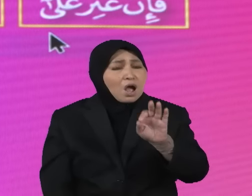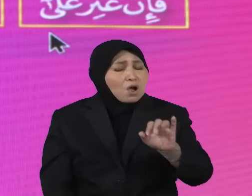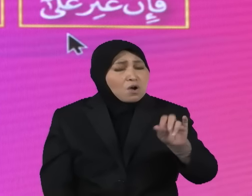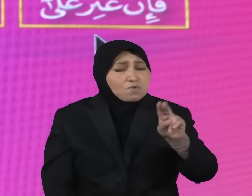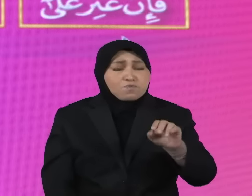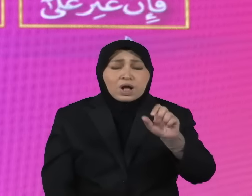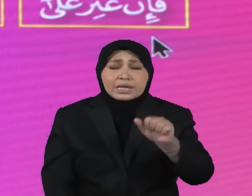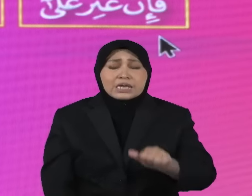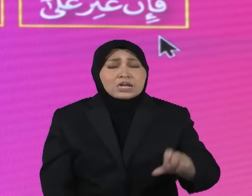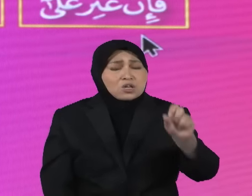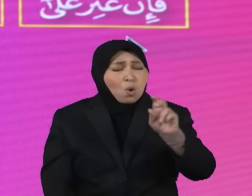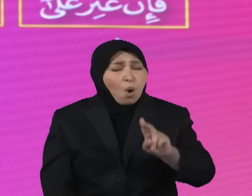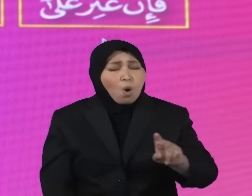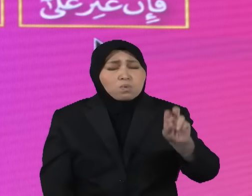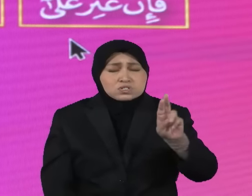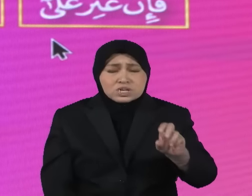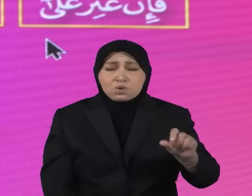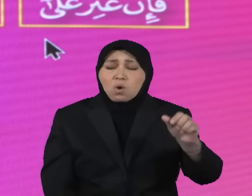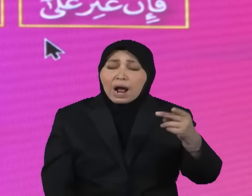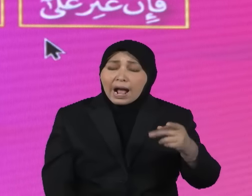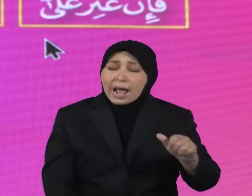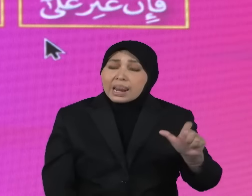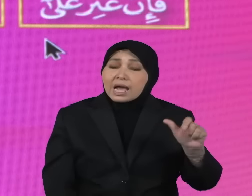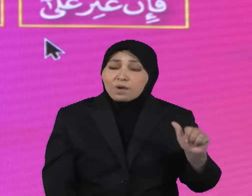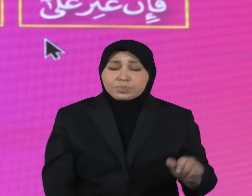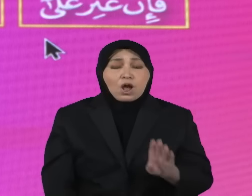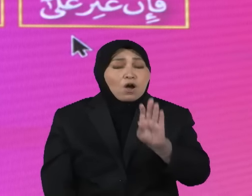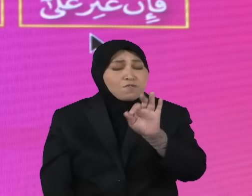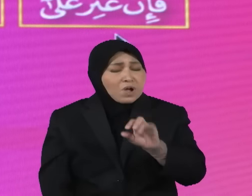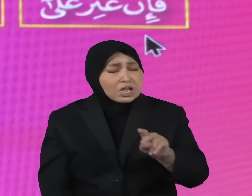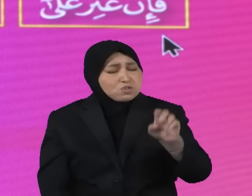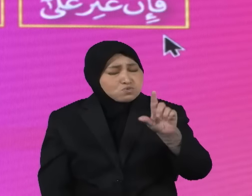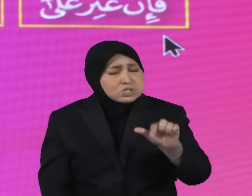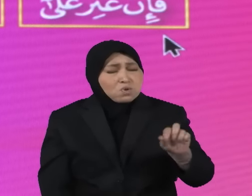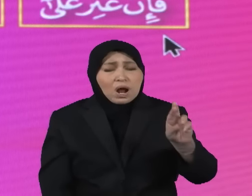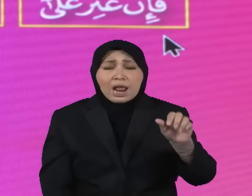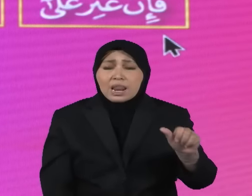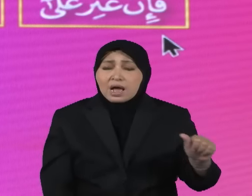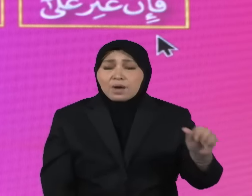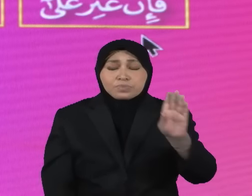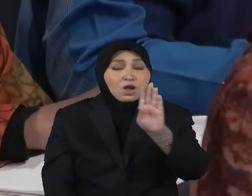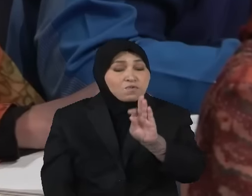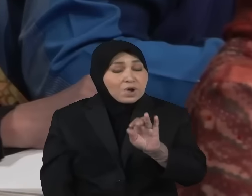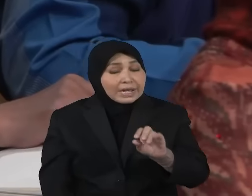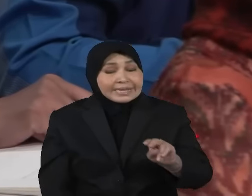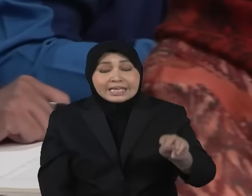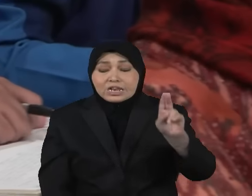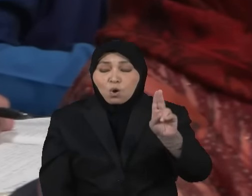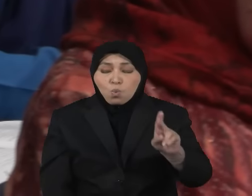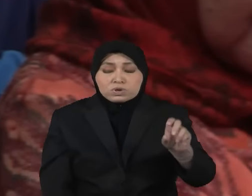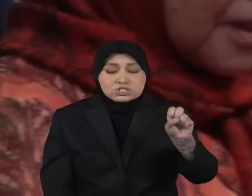ala. Fa in authira ala. Fa in authira ala. Fa